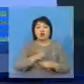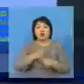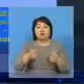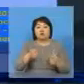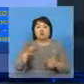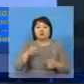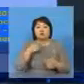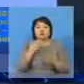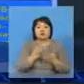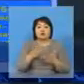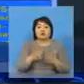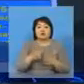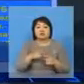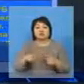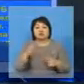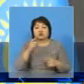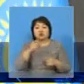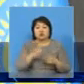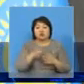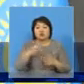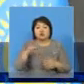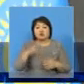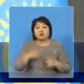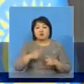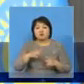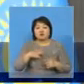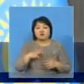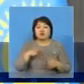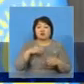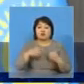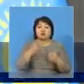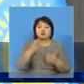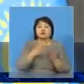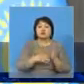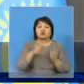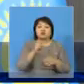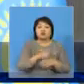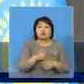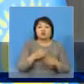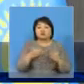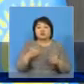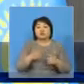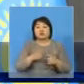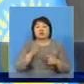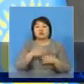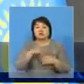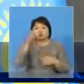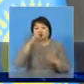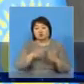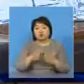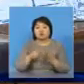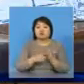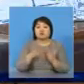области в адрес местных государственных органов за период с 11 по 30 ноября текущего года было дано 391 поручение, из вышестоящих центральных государственных